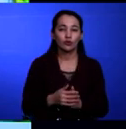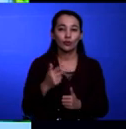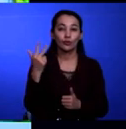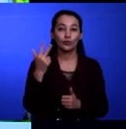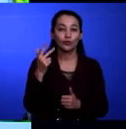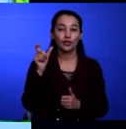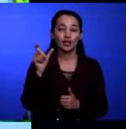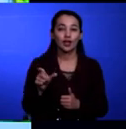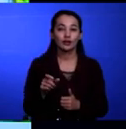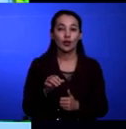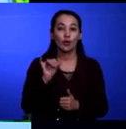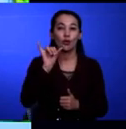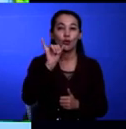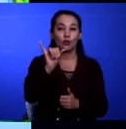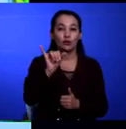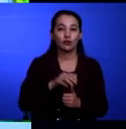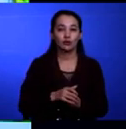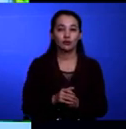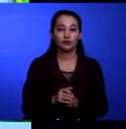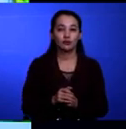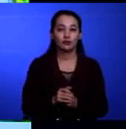Uchinchi shaxs birlik.